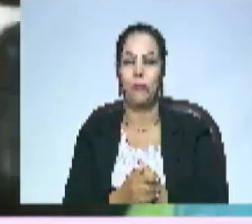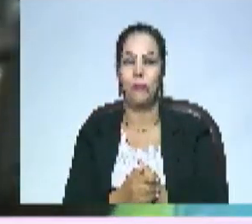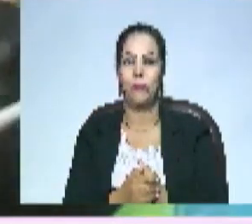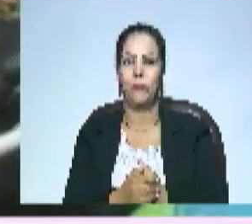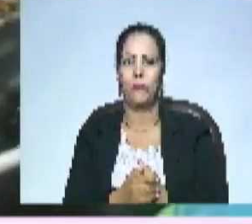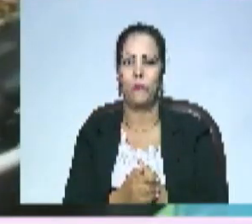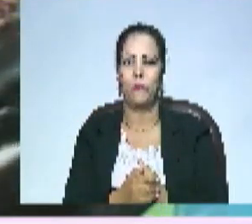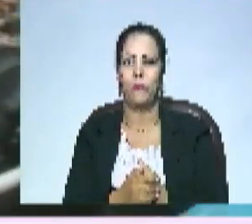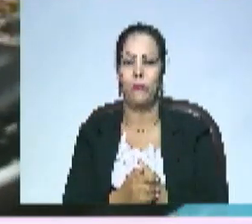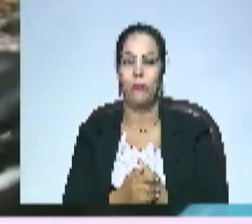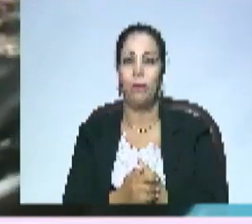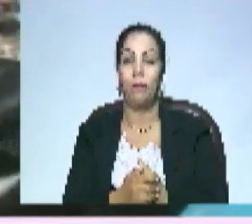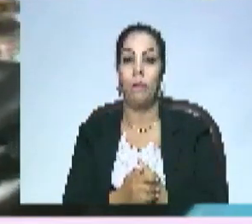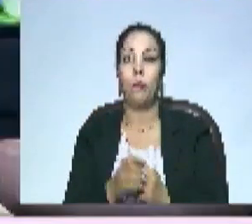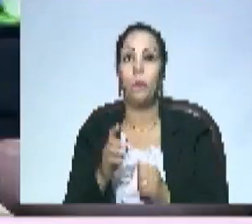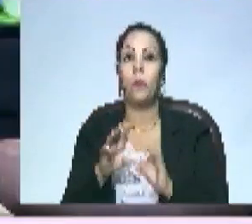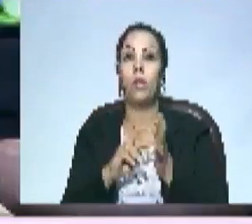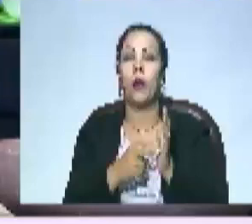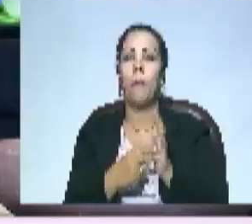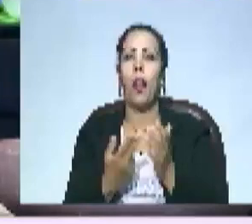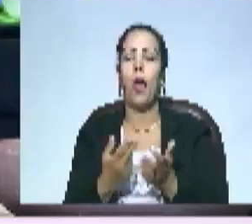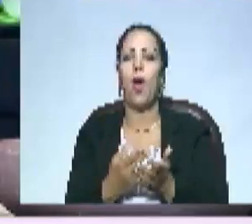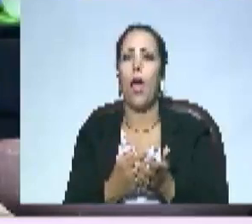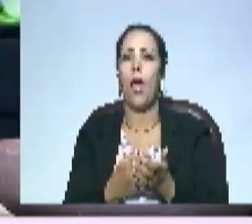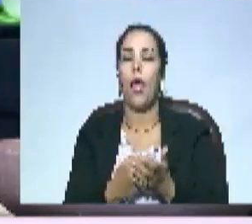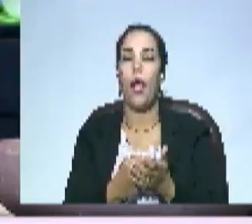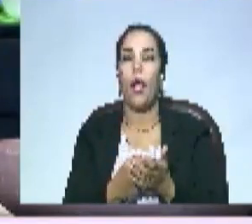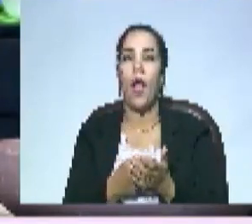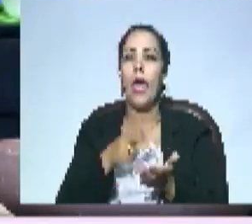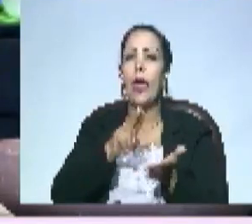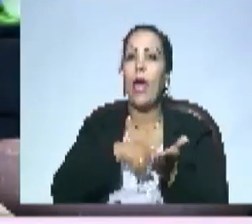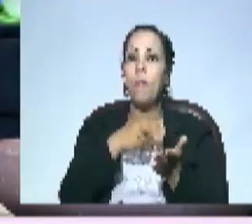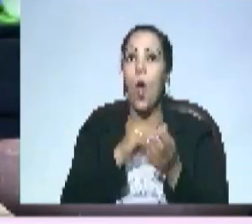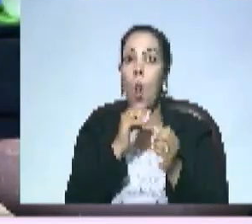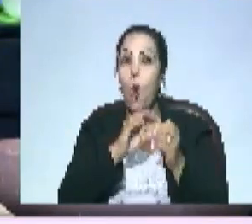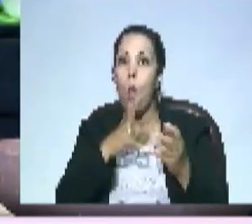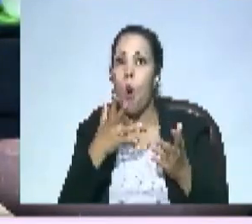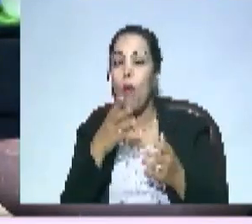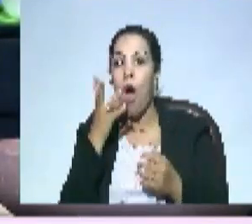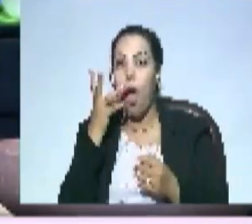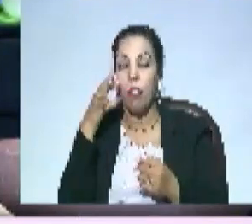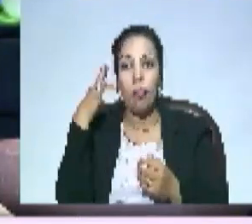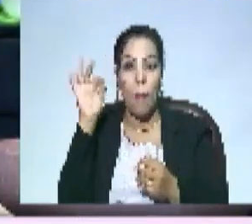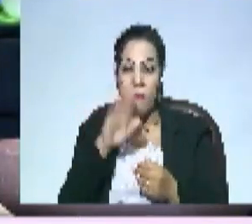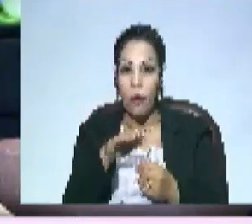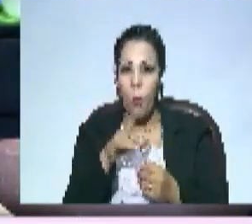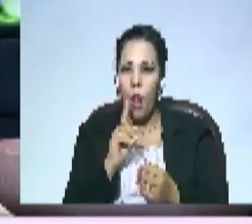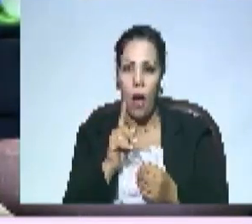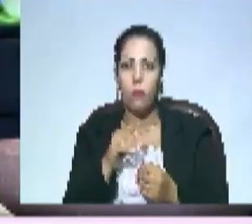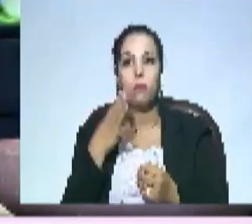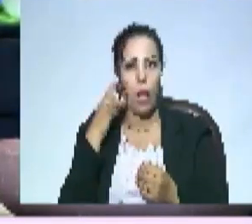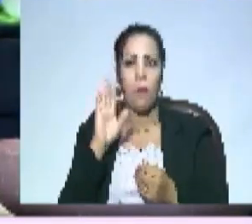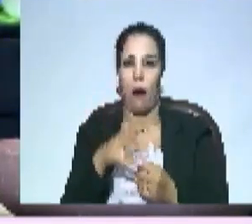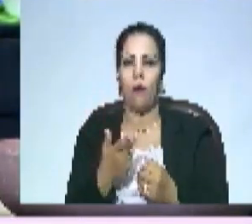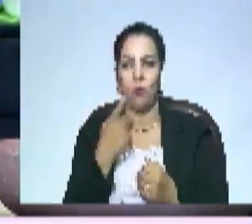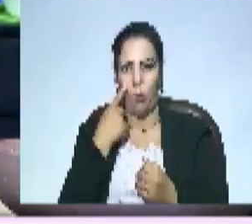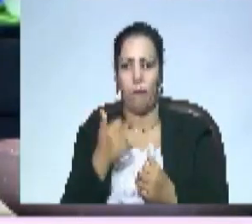الفرن انت عايز الجبنه اخده لون ولا عايزها كده بلونها لا اخده لون